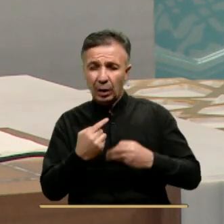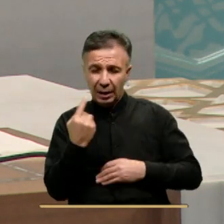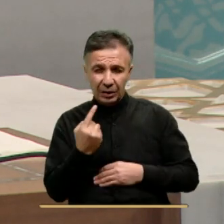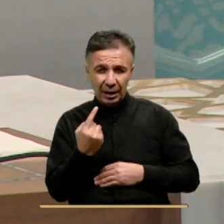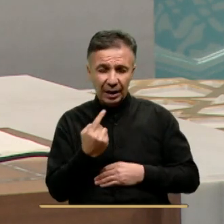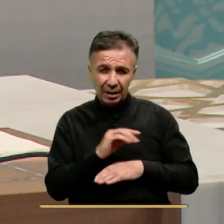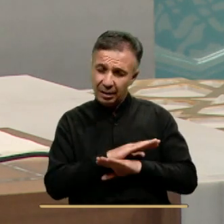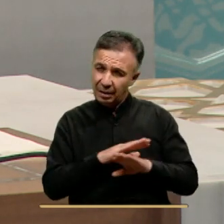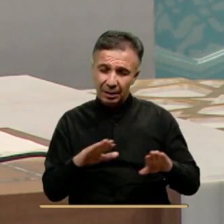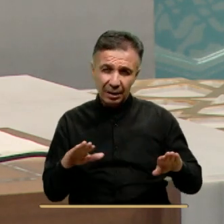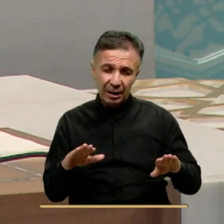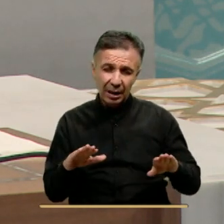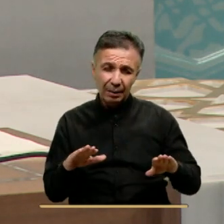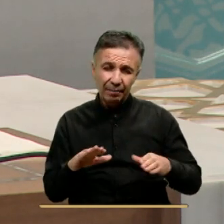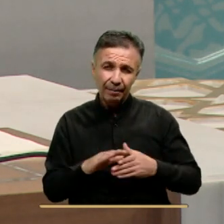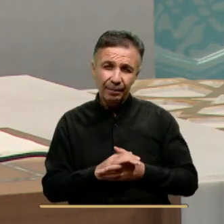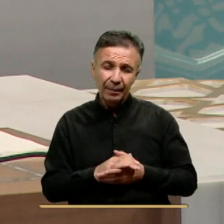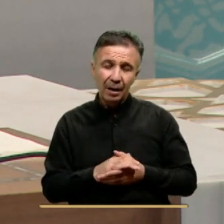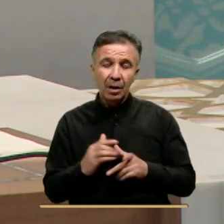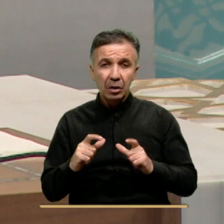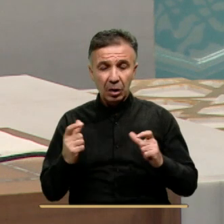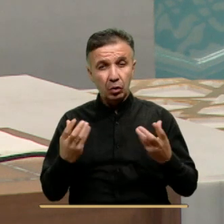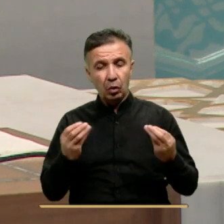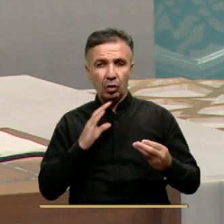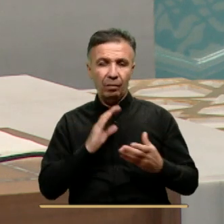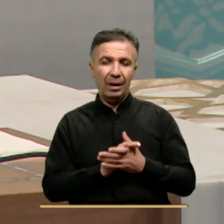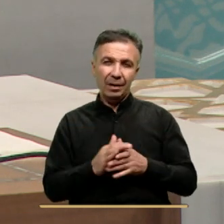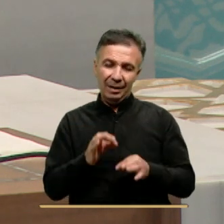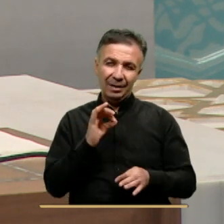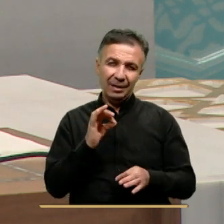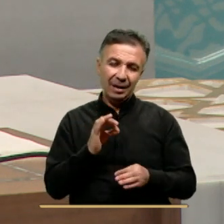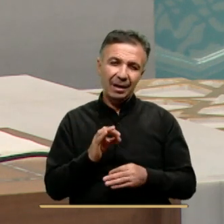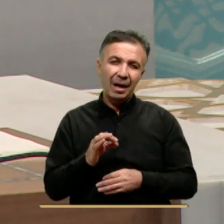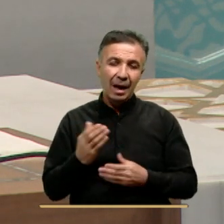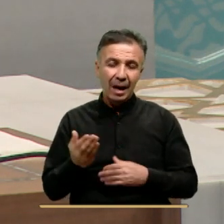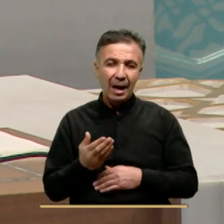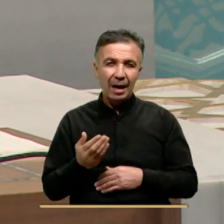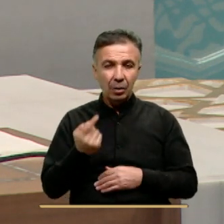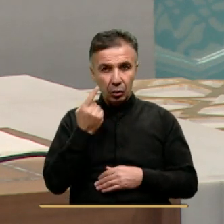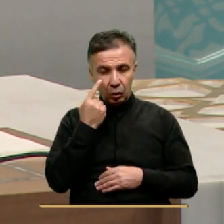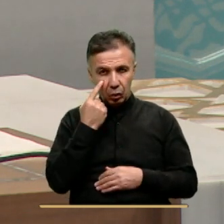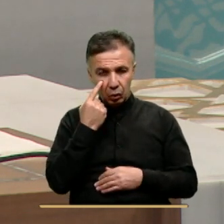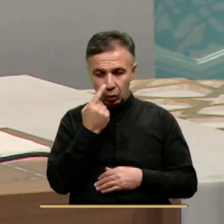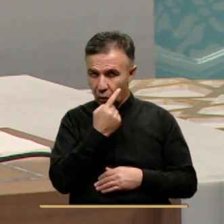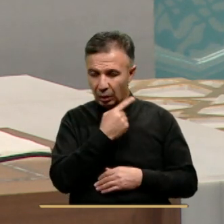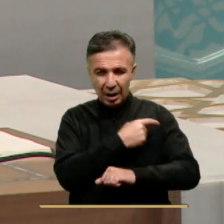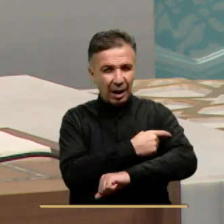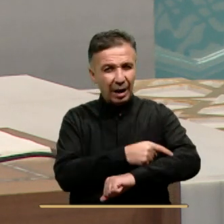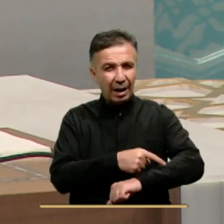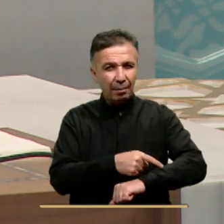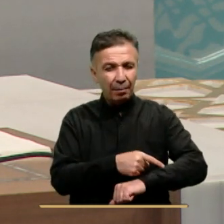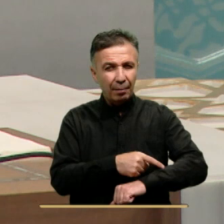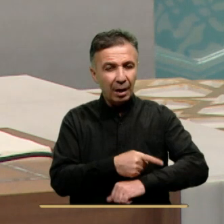rağmen ve geniş olmasına rağmen insan eğer gözlerini harama dikiyorsa şeytanın